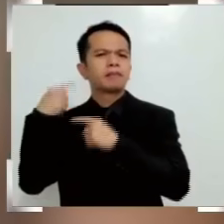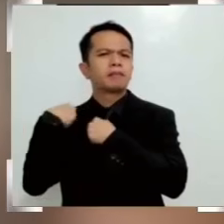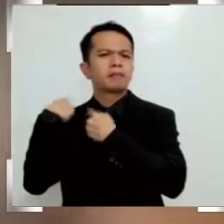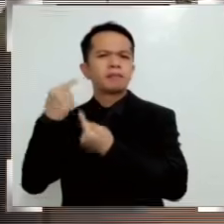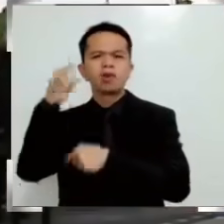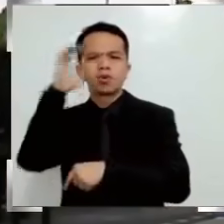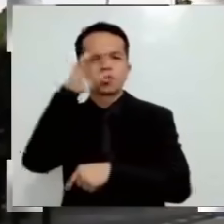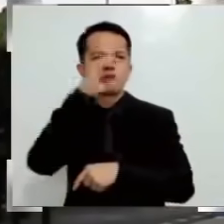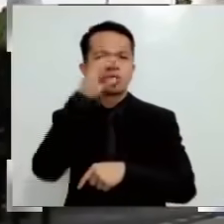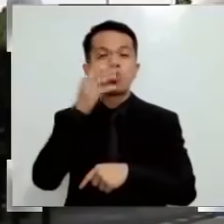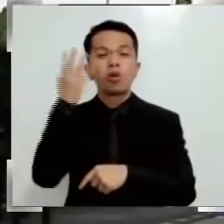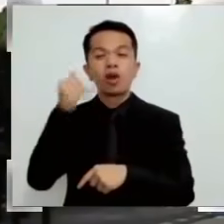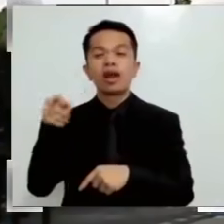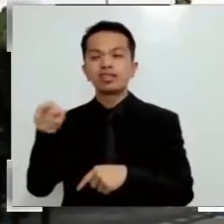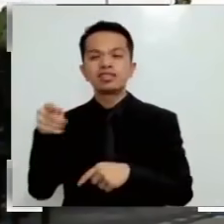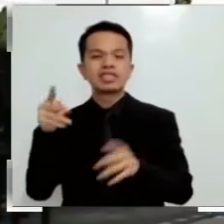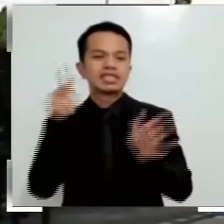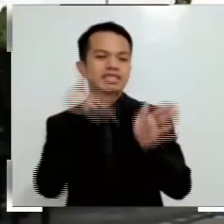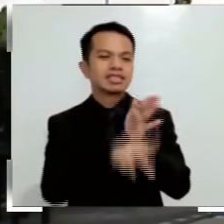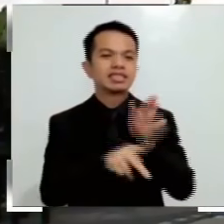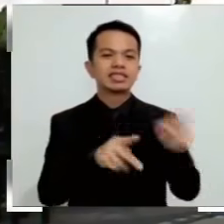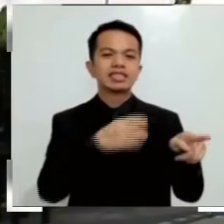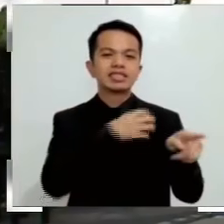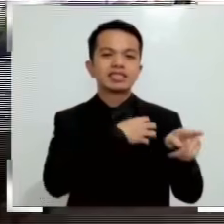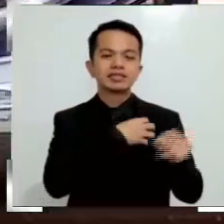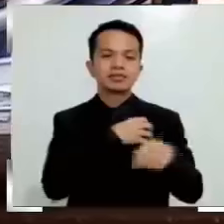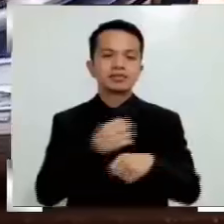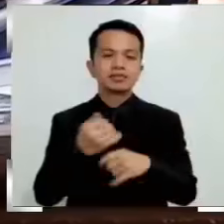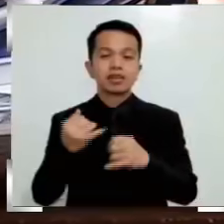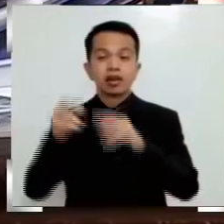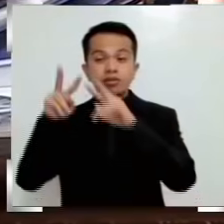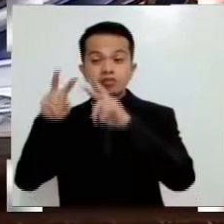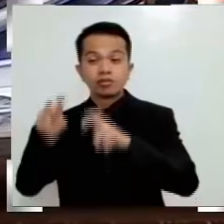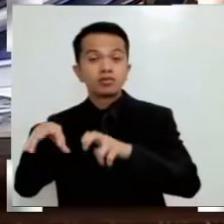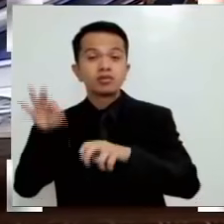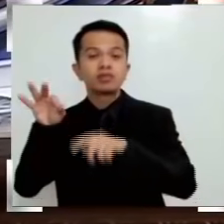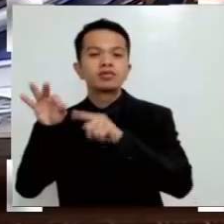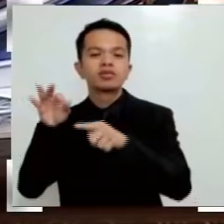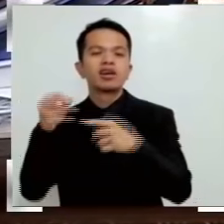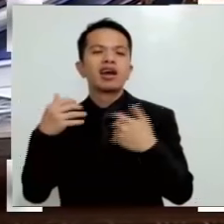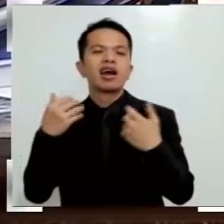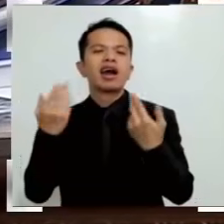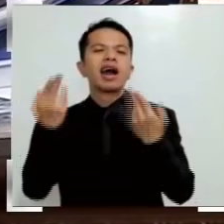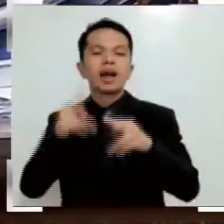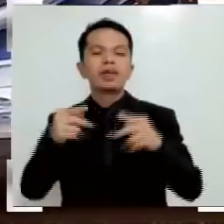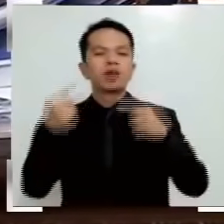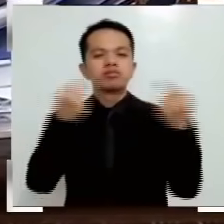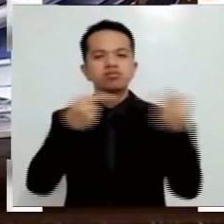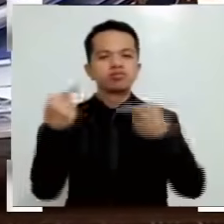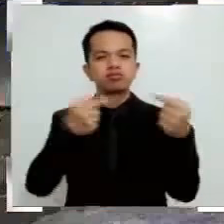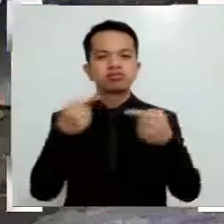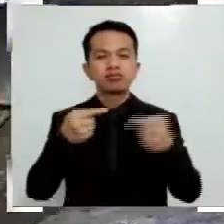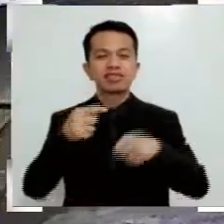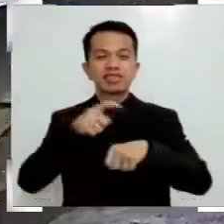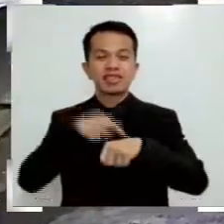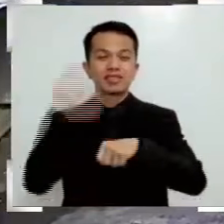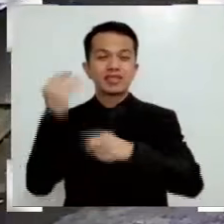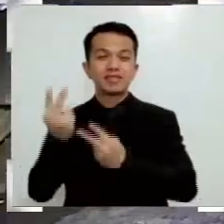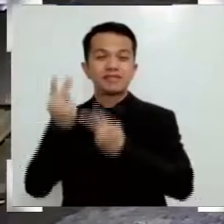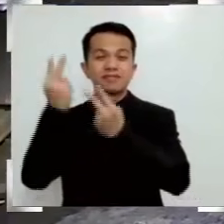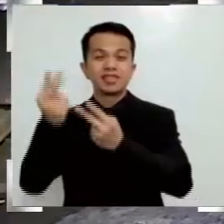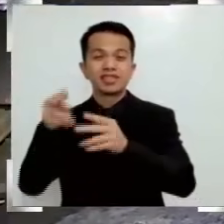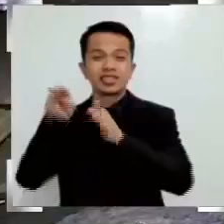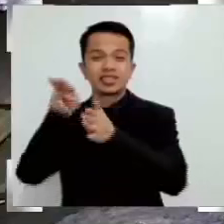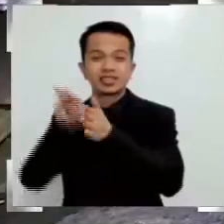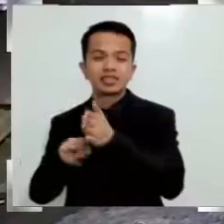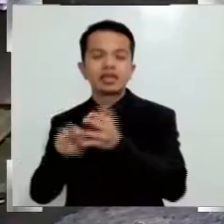2018 sa imbestigasyon nag-ugat ang away ng magkapikunan ang dalawa sa isang lamay hanggang mauwi na raw ito sa pananaksak ng